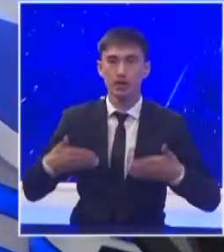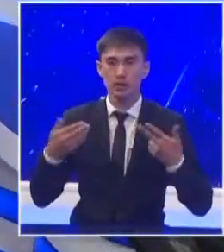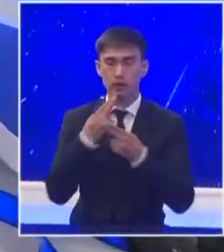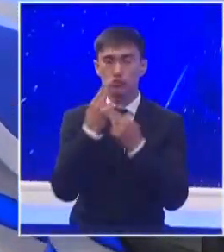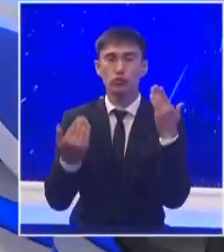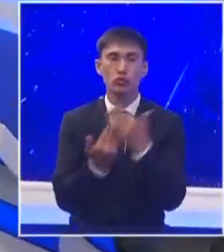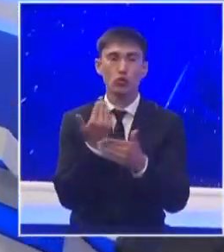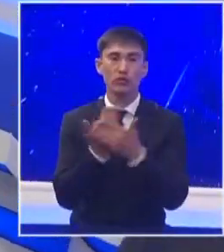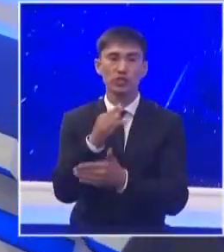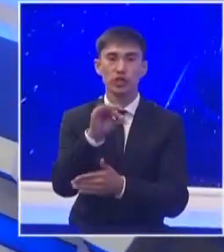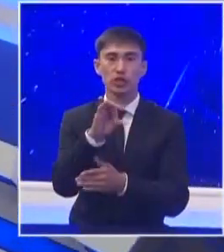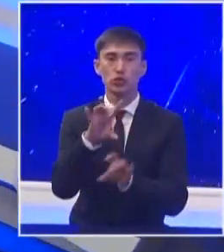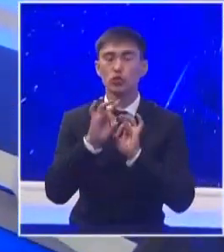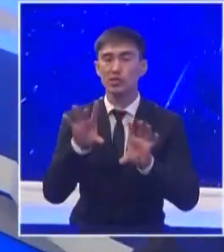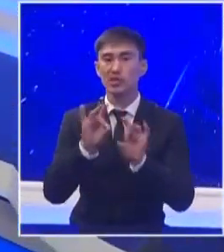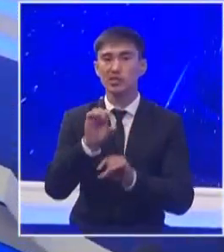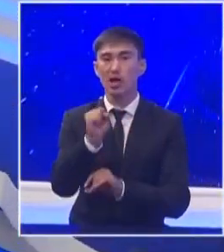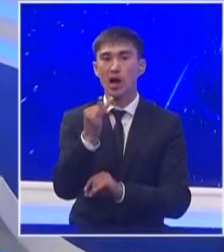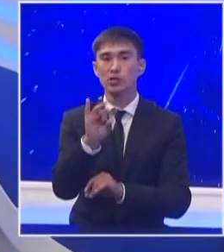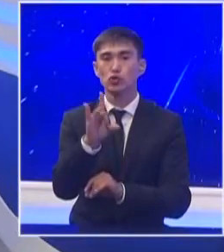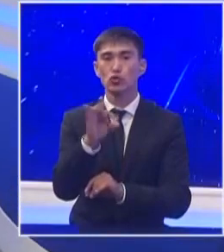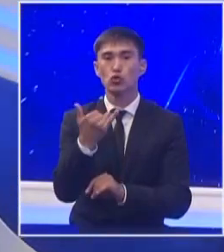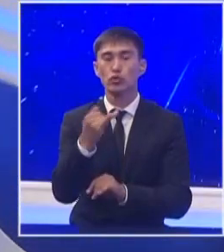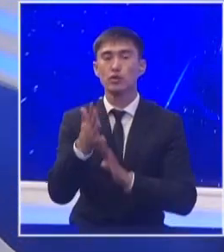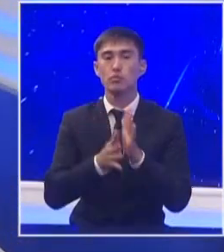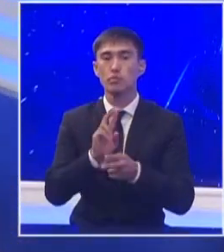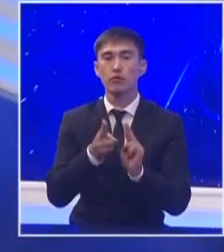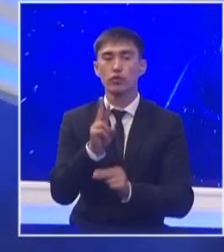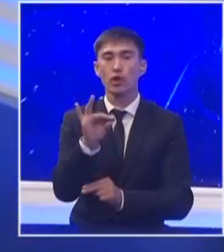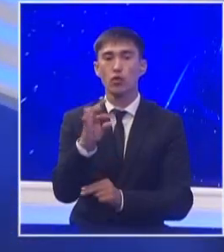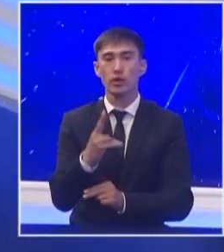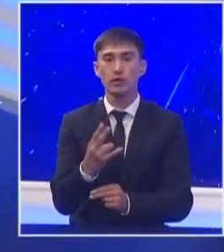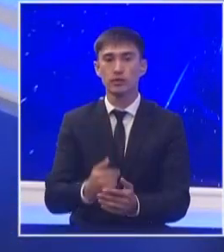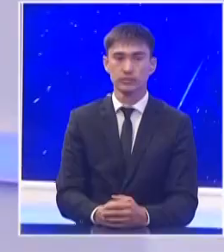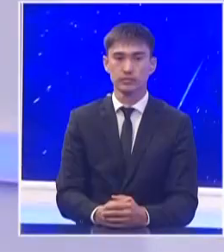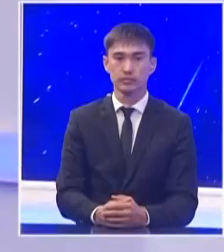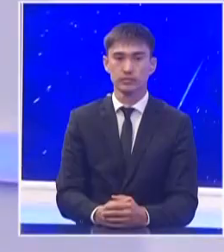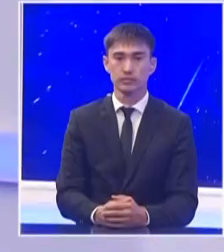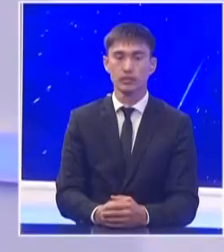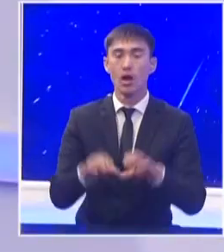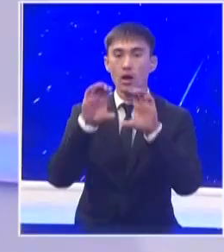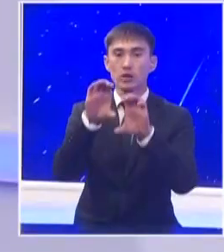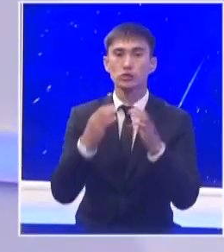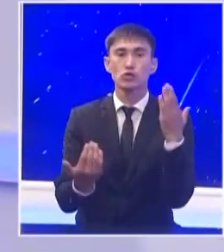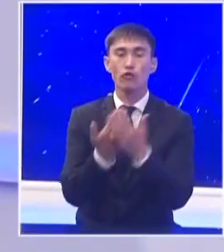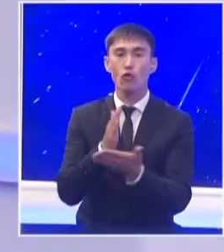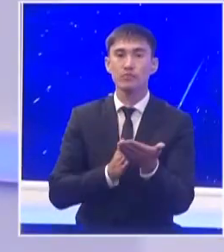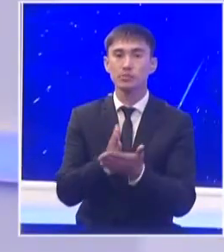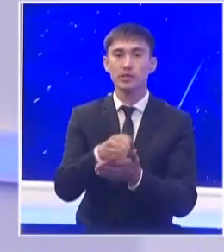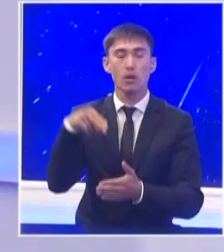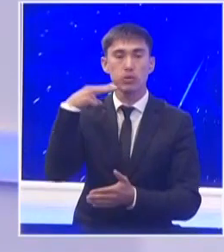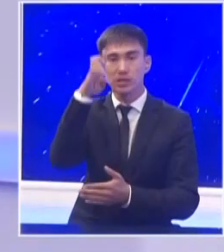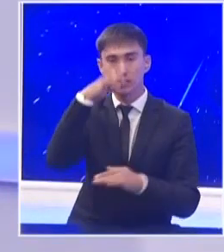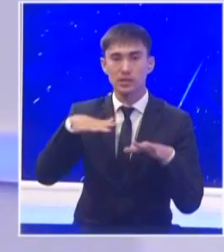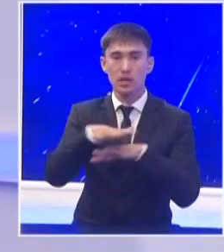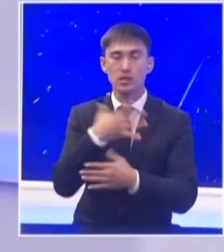Здравствуйте! Вечерние новости в эфире телеканала ЖТСУ, в студии Айслу Жандосова, сурдоперевод Даурен Абдрасилова. Конституция в новом измерении.